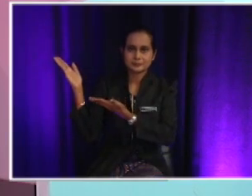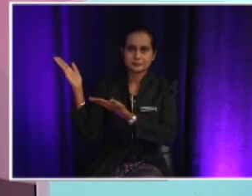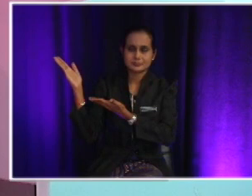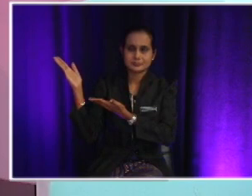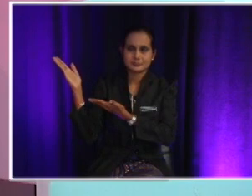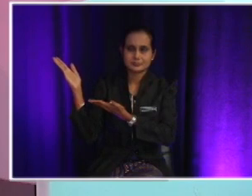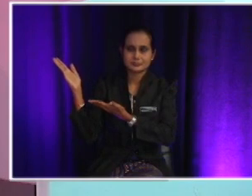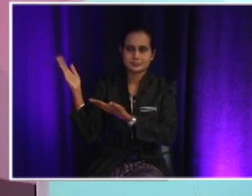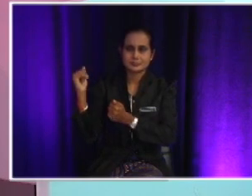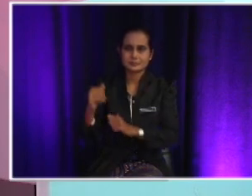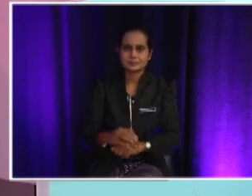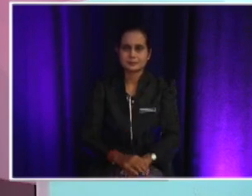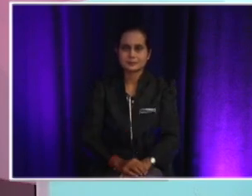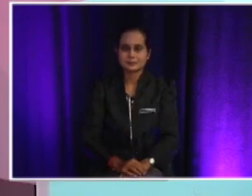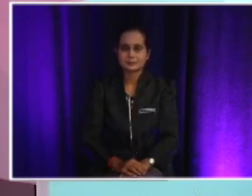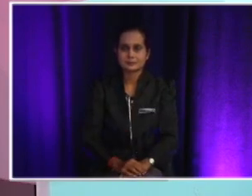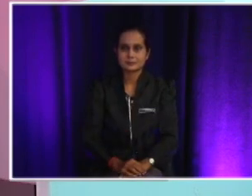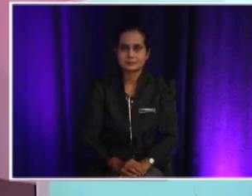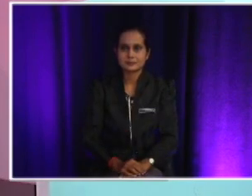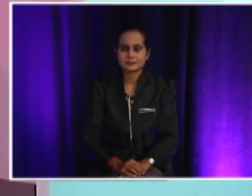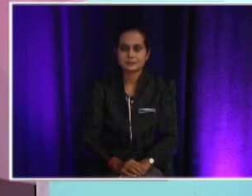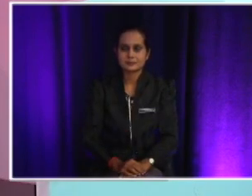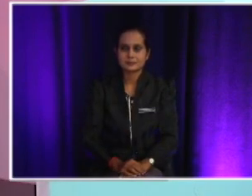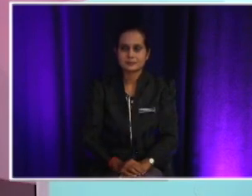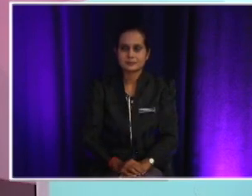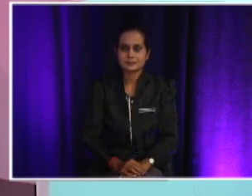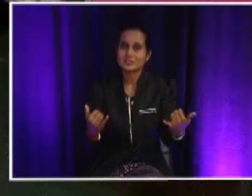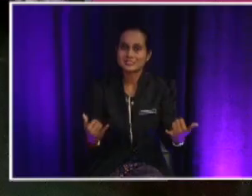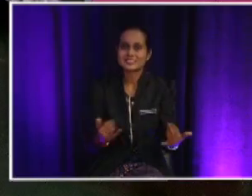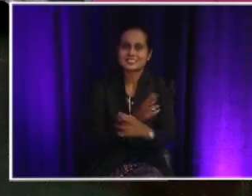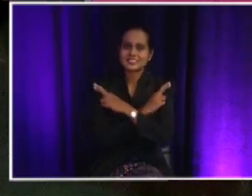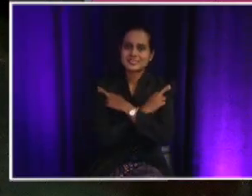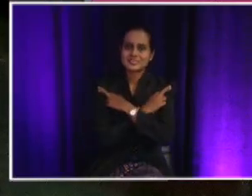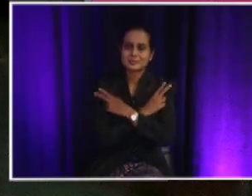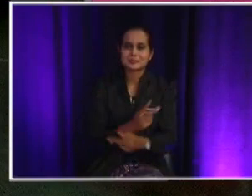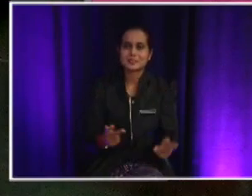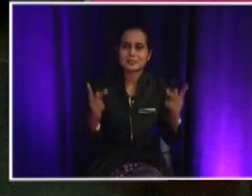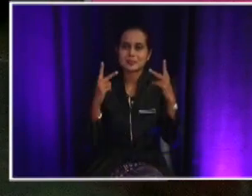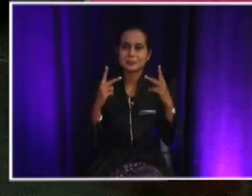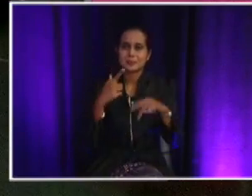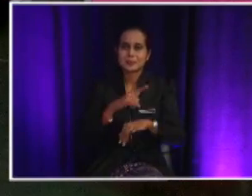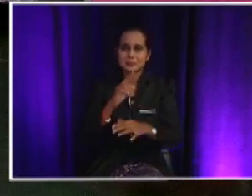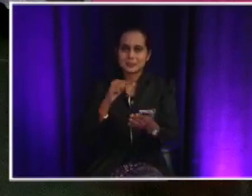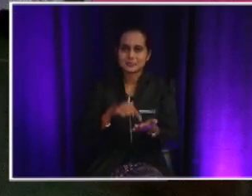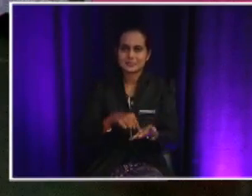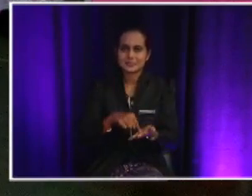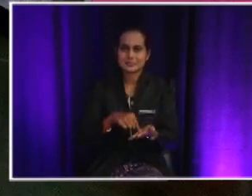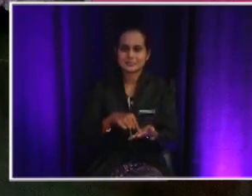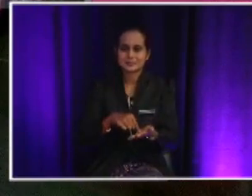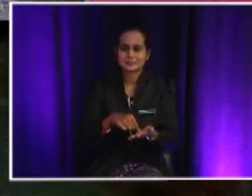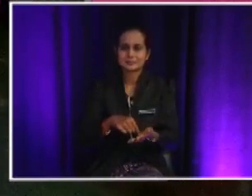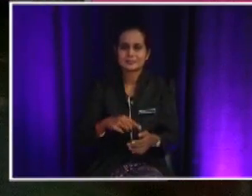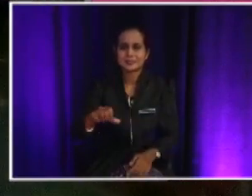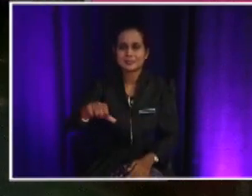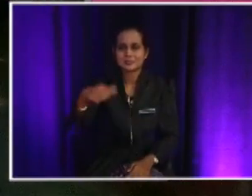R1. Okey, dapatlah jawapan itu kita dapat. Kita kembali selepas ini teruskan menonton Sukses